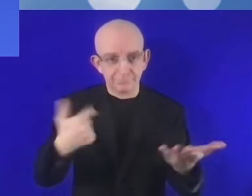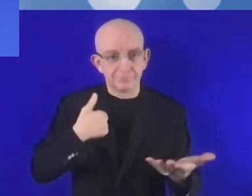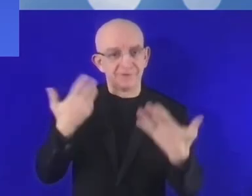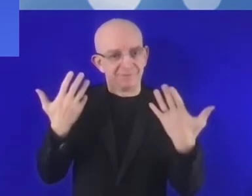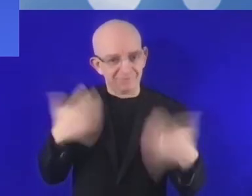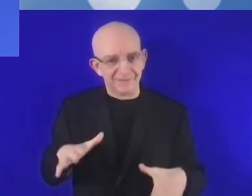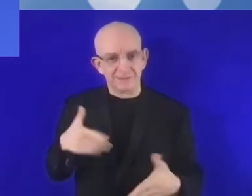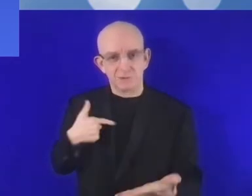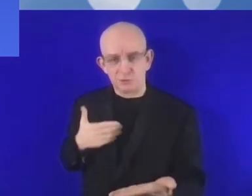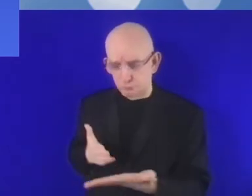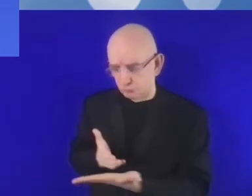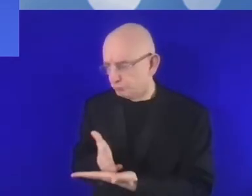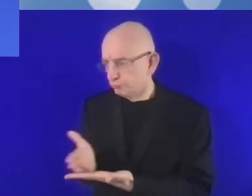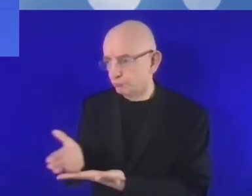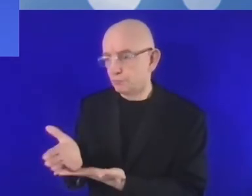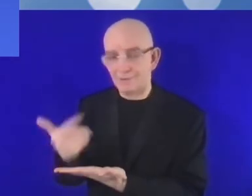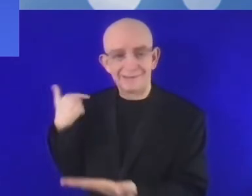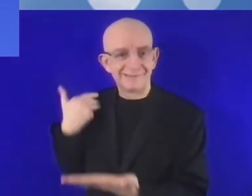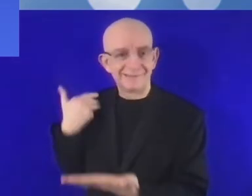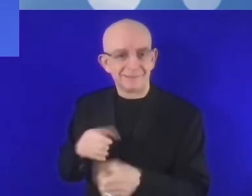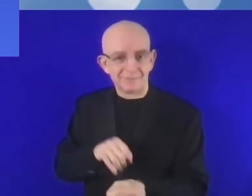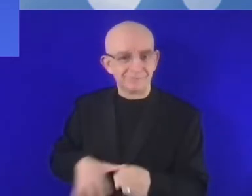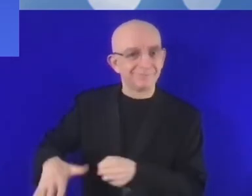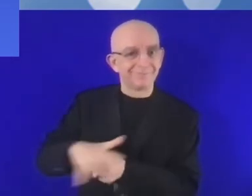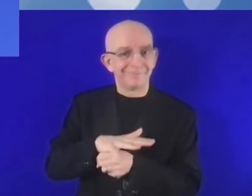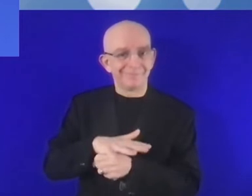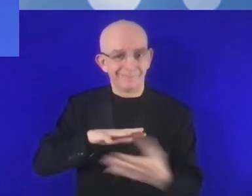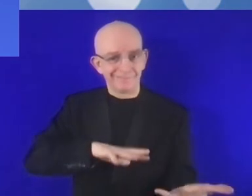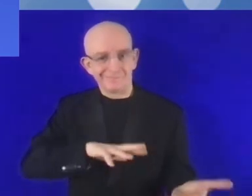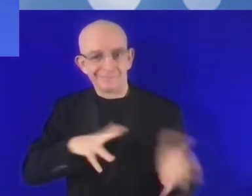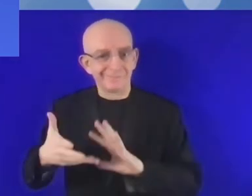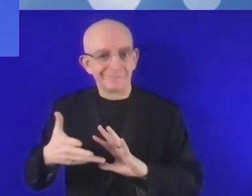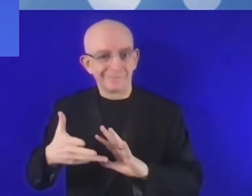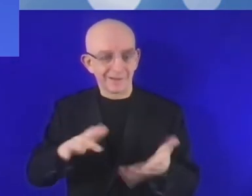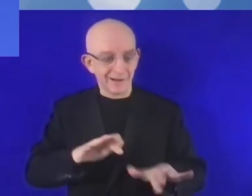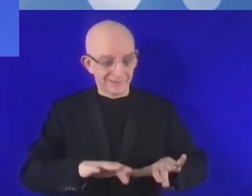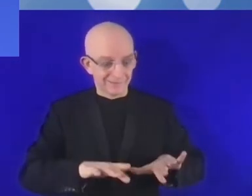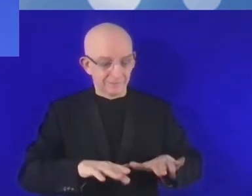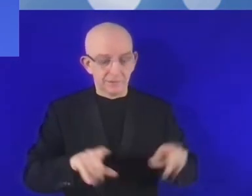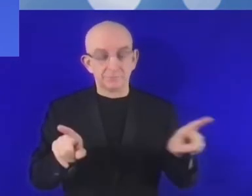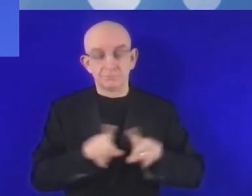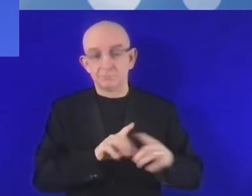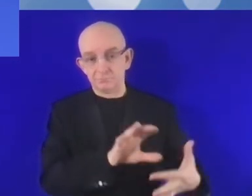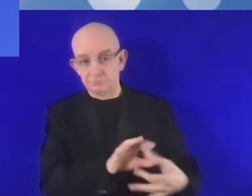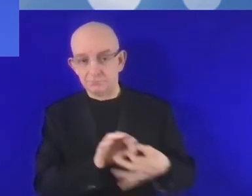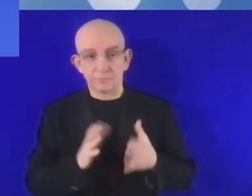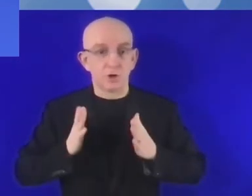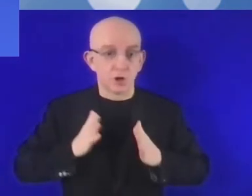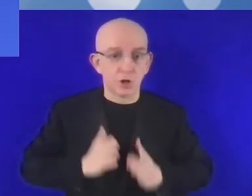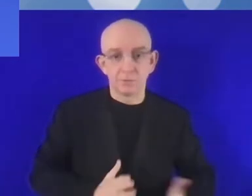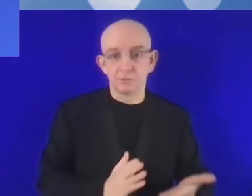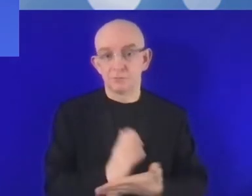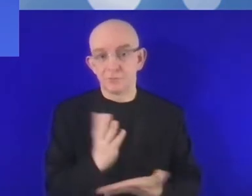هذه الأزمة بأن الوصول إلى الإنترنت أصبح حقا من حقوق الإنسان وأصبح أمرا اجتماعيا.